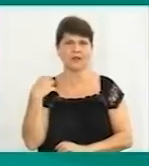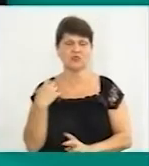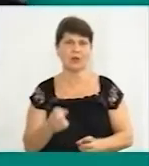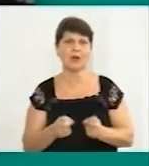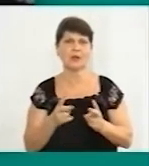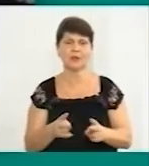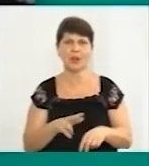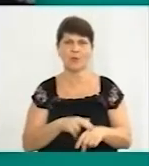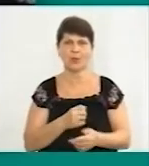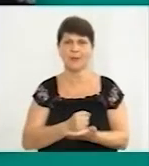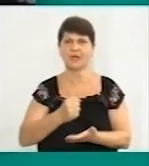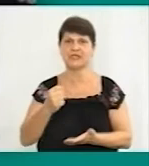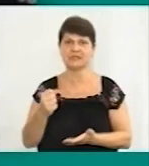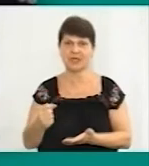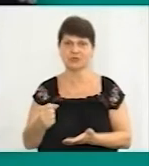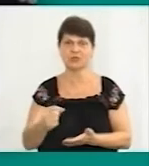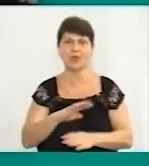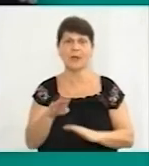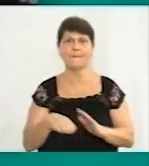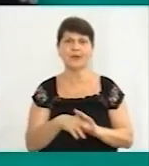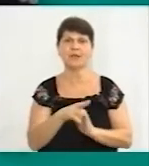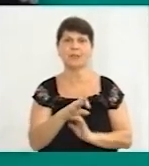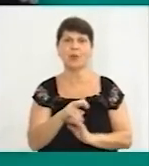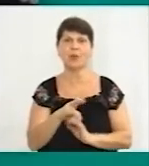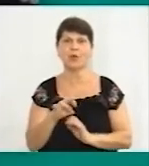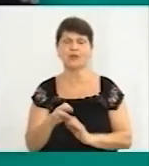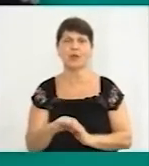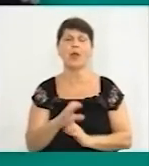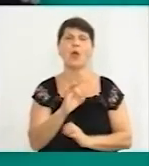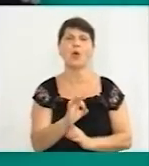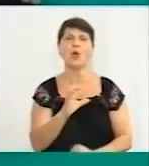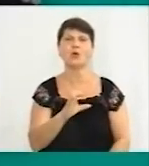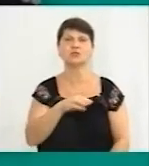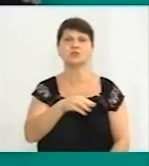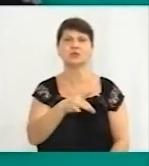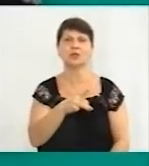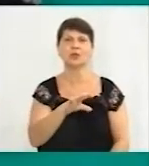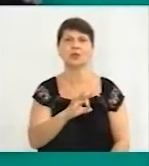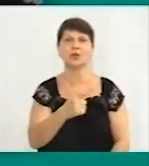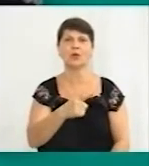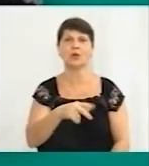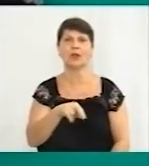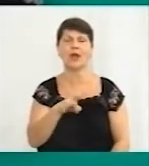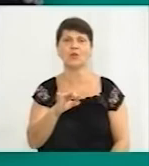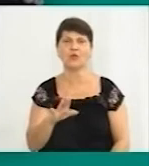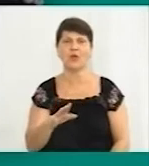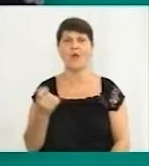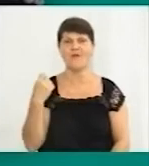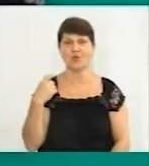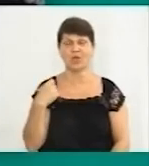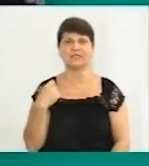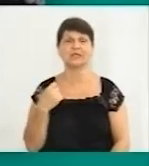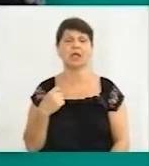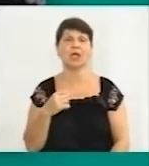кримінальної поліції призначено підполковника Олександра Остроглядова, який до цього очолював Суворівський відділ поліції в Одесі.